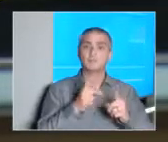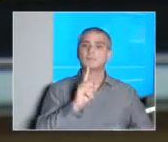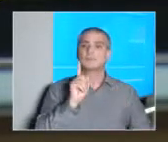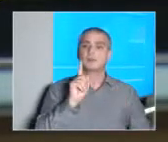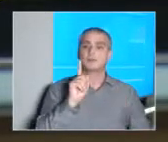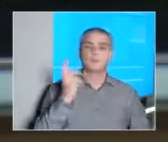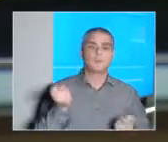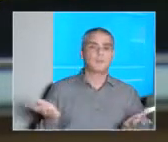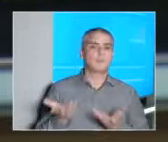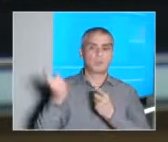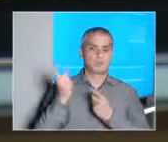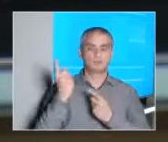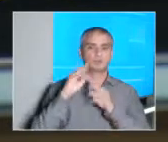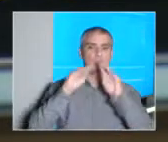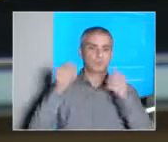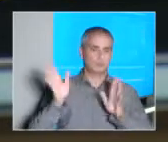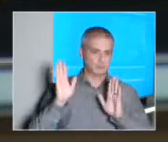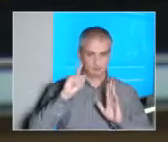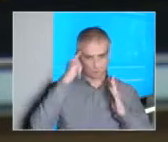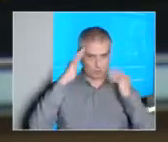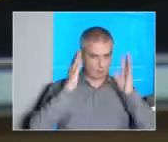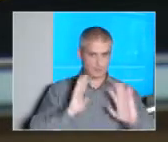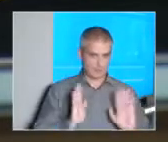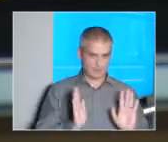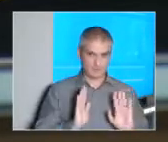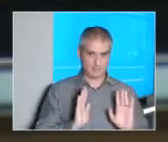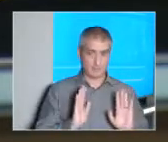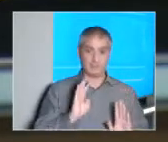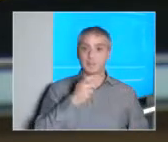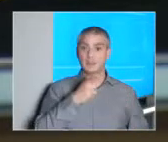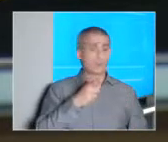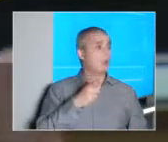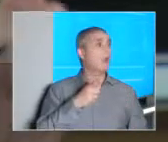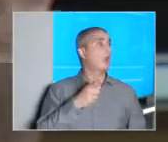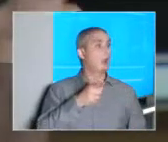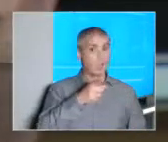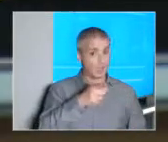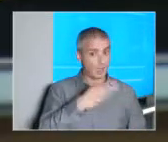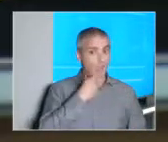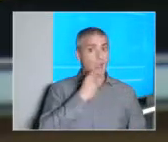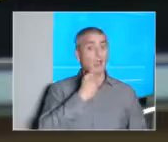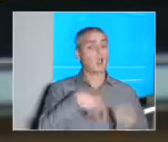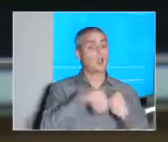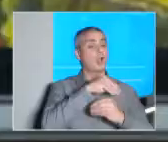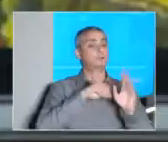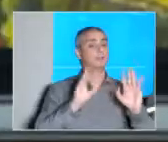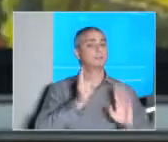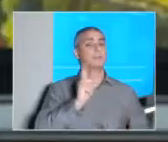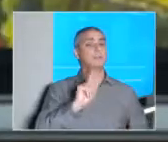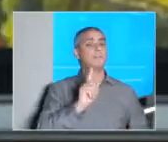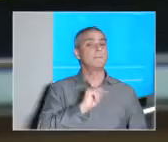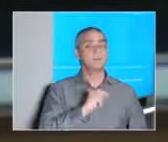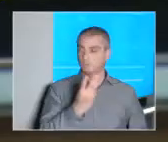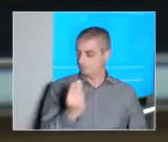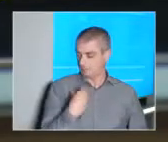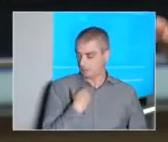מישהו גם מדרבן אותם שהוא מישהו מוסדי. בוא, שלא נתבלבל. כי אם אתה בוחן, אני אסביר... בוא, אתה רומז לקונספירציה. מי המוסדי?